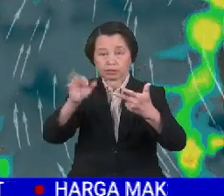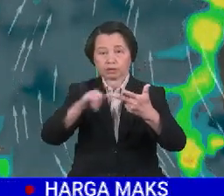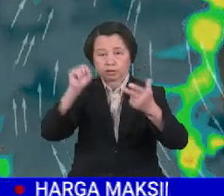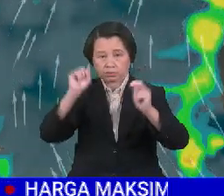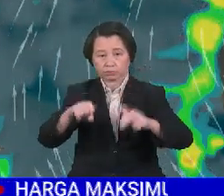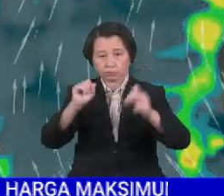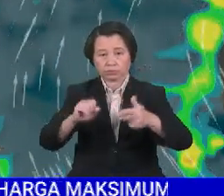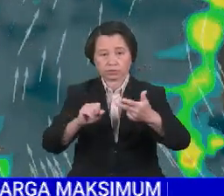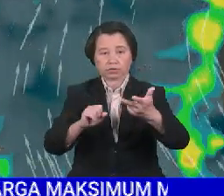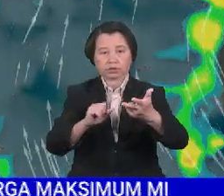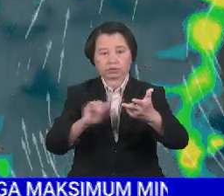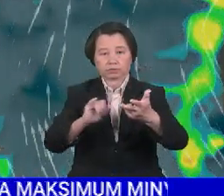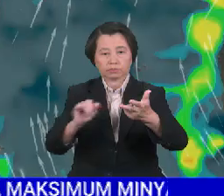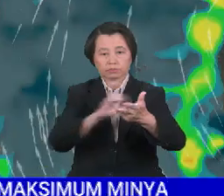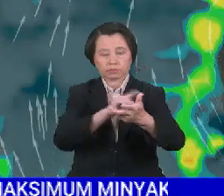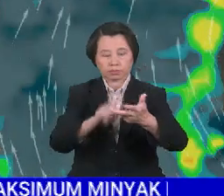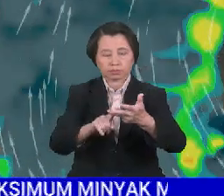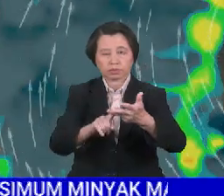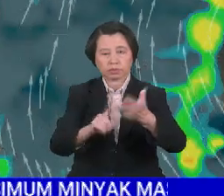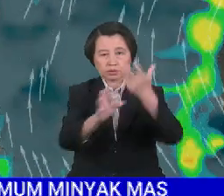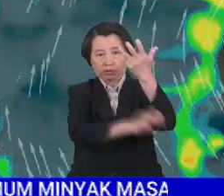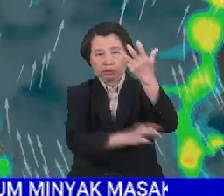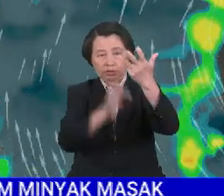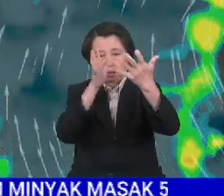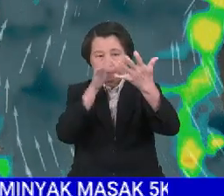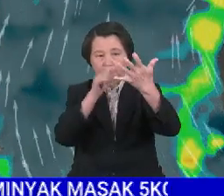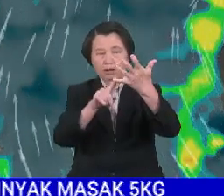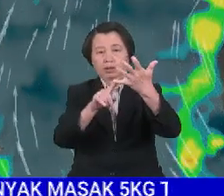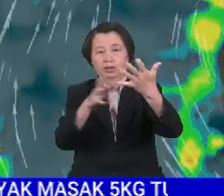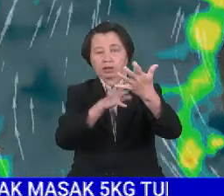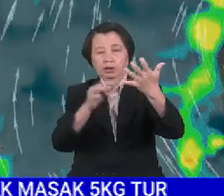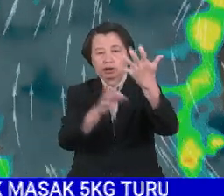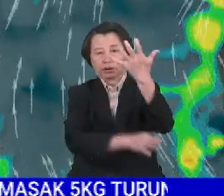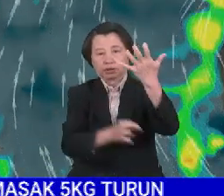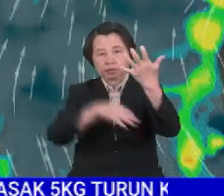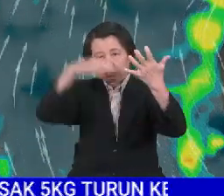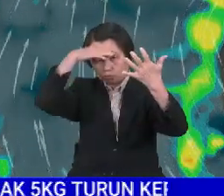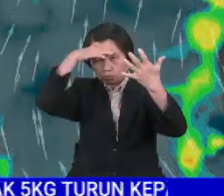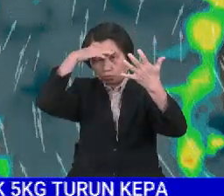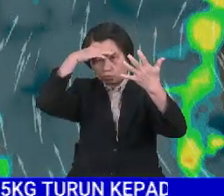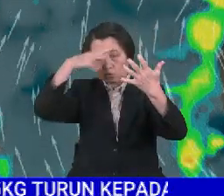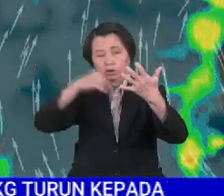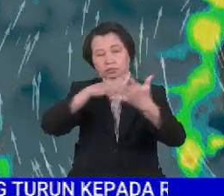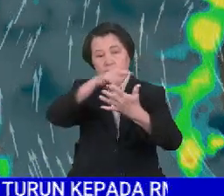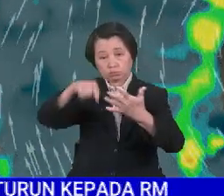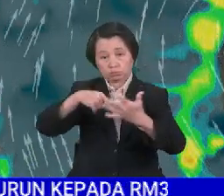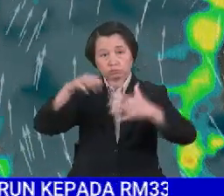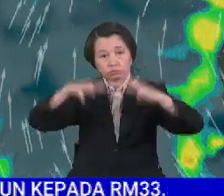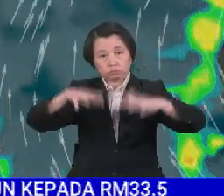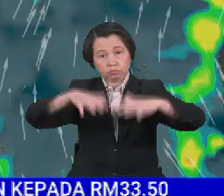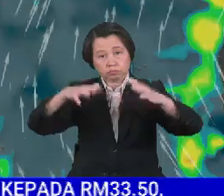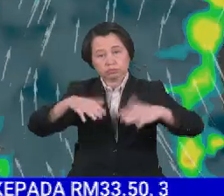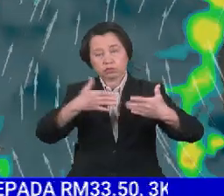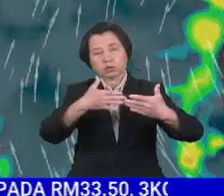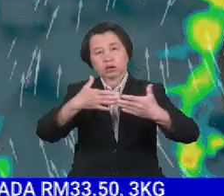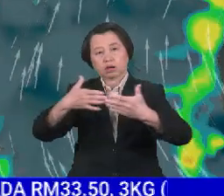boleh di satu dua tempat melibatkan Negeri Sembilan, Melaka dan juga di negeri Johor. Dan keadaan ini dijangkakan boleh